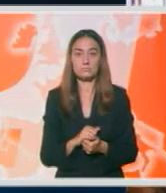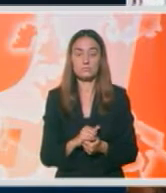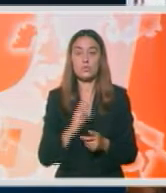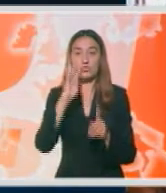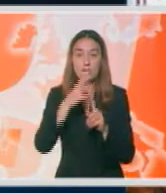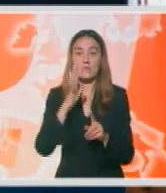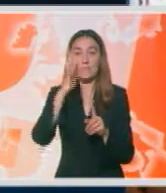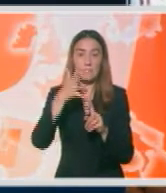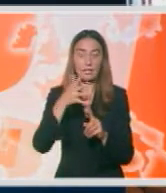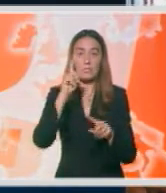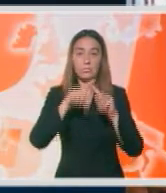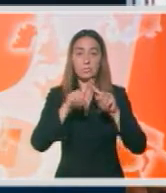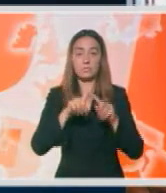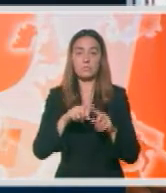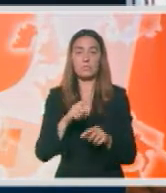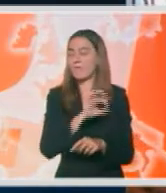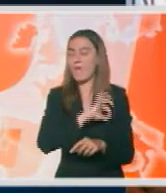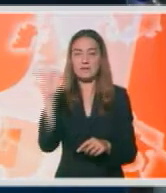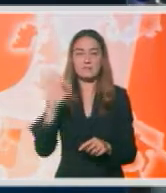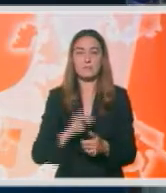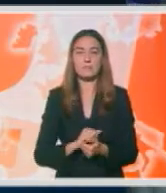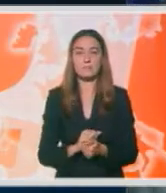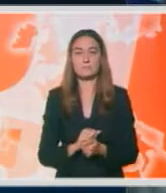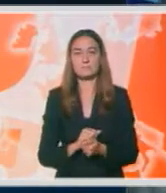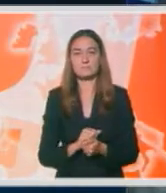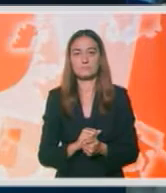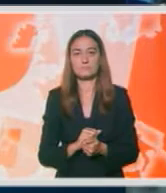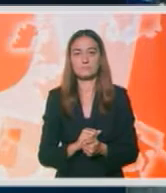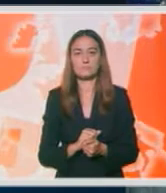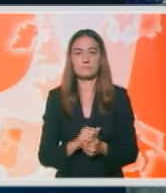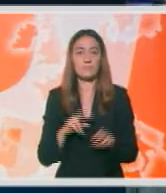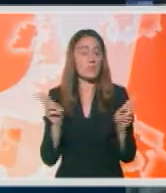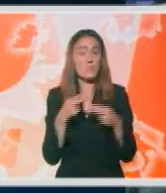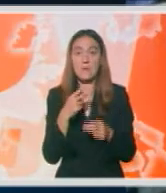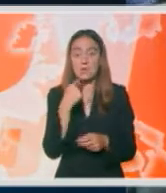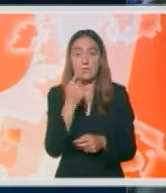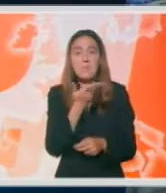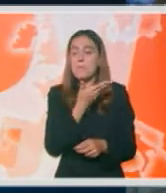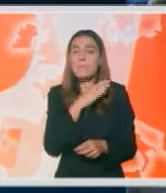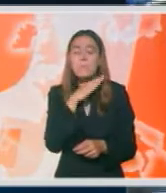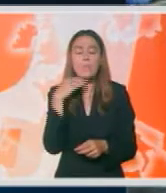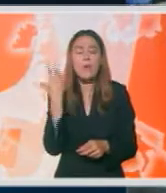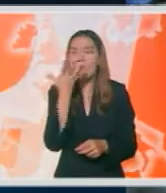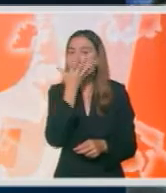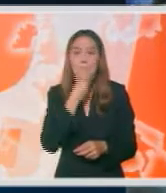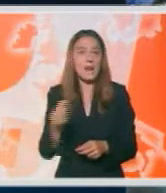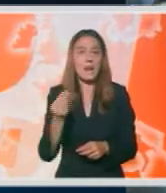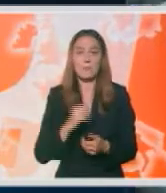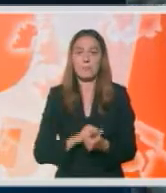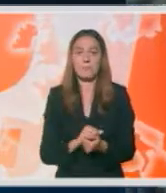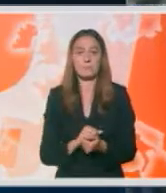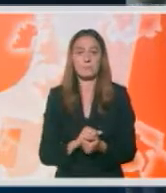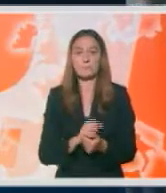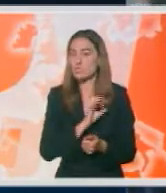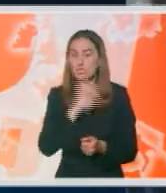četvrti, peti put. Znači, ekstra. Ne mogu vam reći, mnogo prelepo, prelepo.